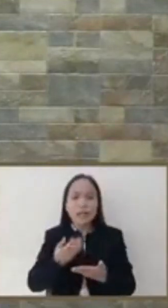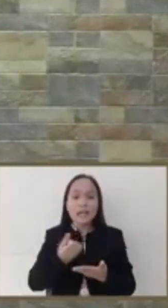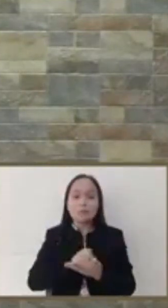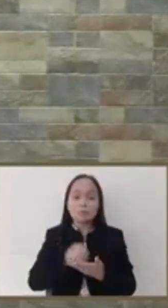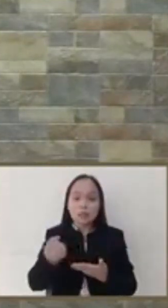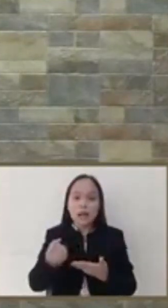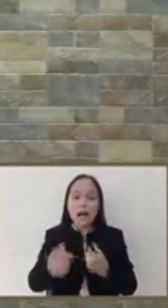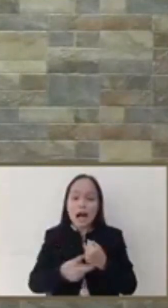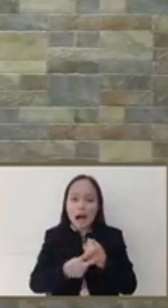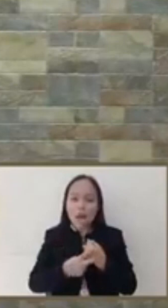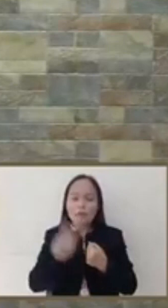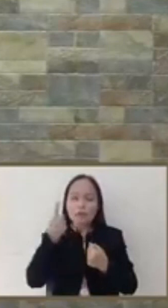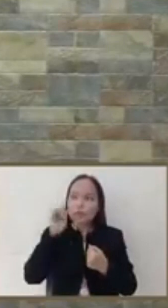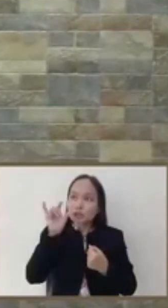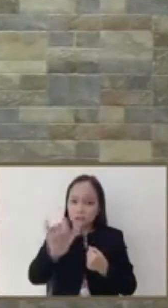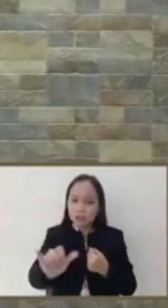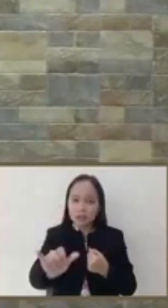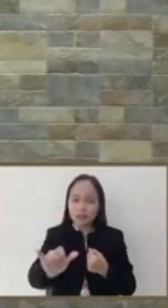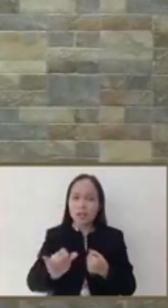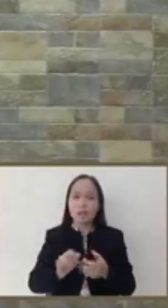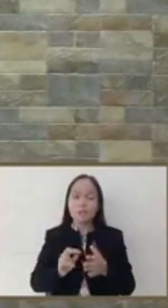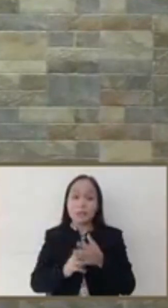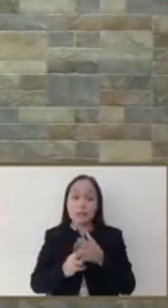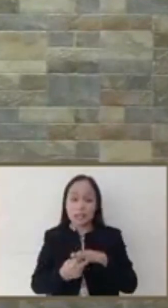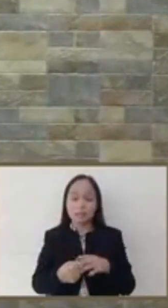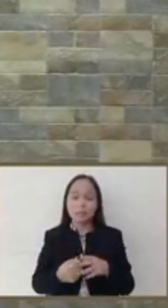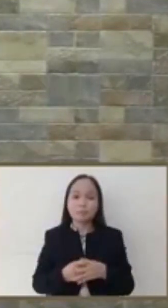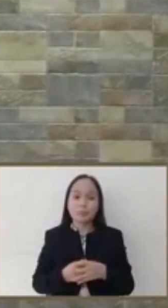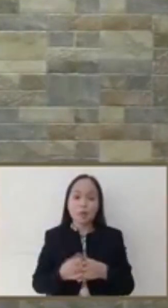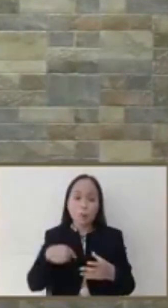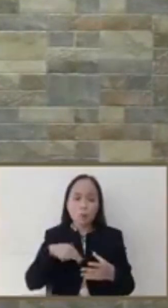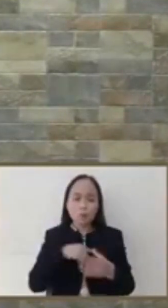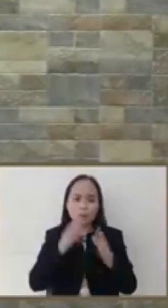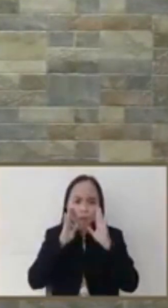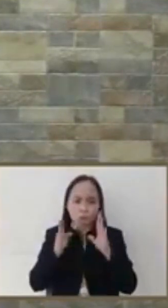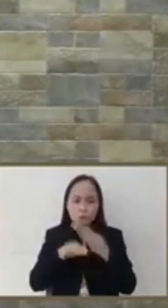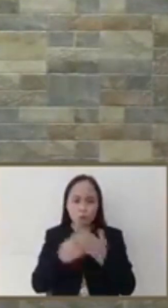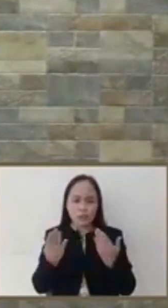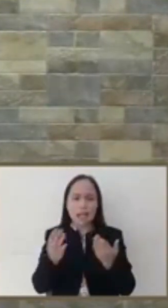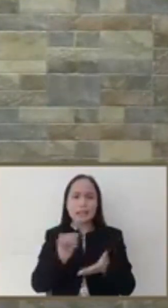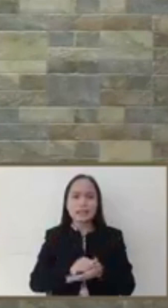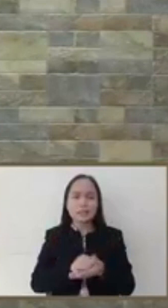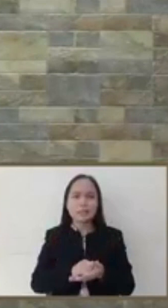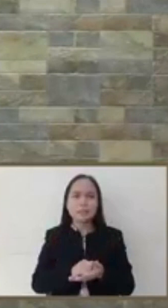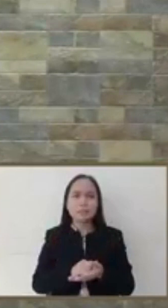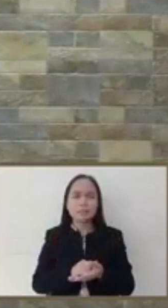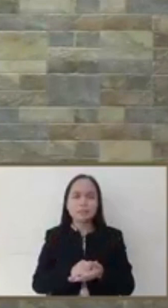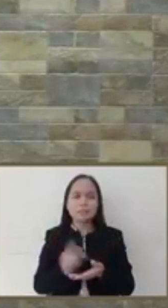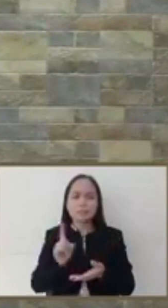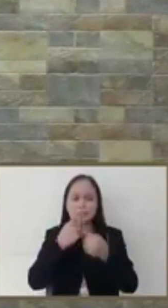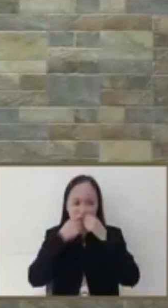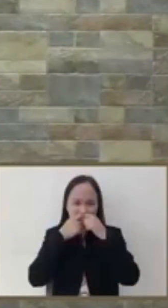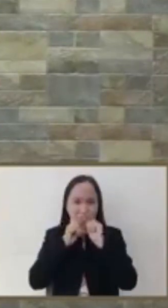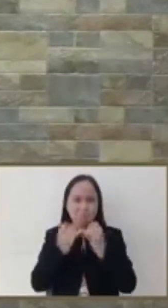a mandate, kapatid. Yan po ay pinag-uutos ng Panginoon. Alam nyo, nakakalungkot po ngayon, mga kapatid, na marami na